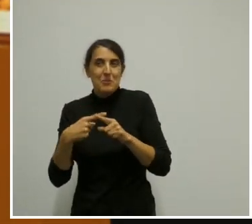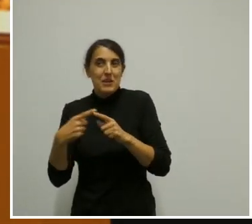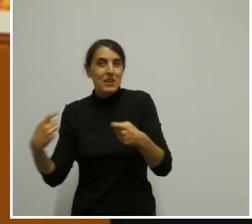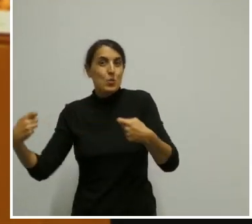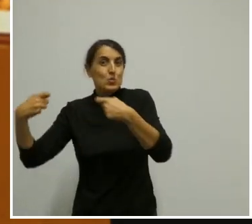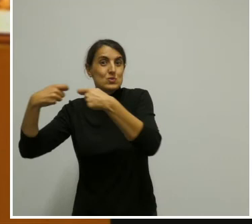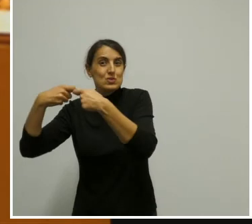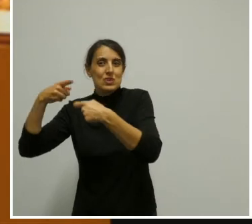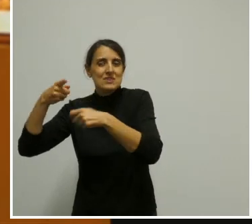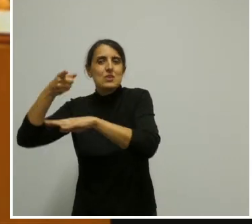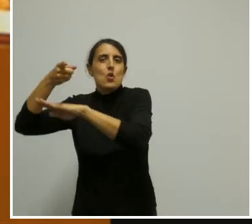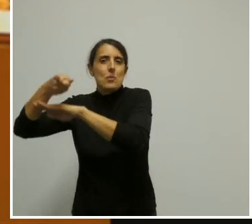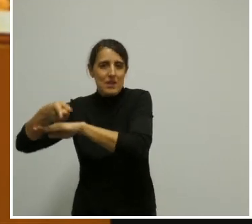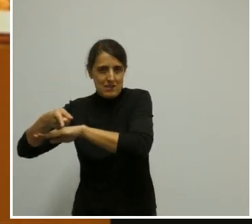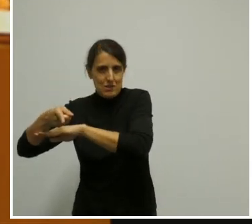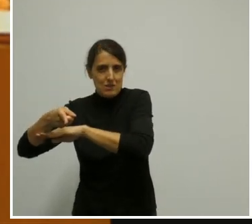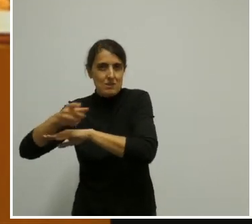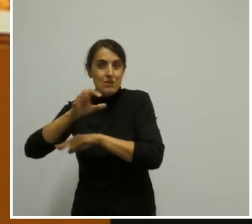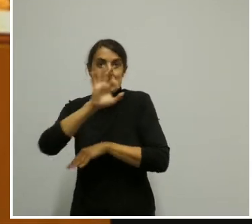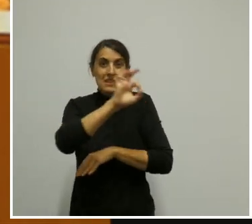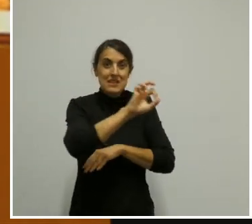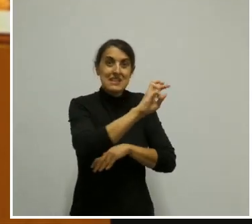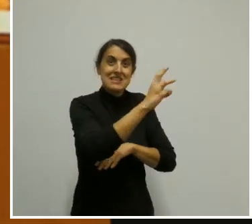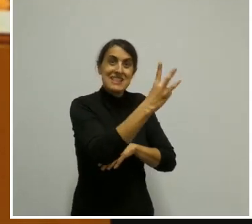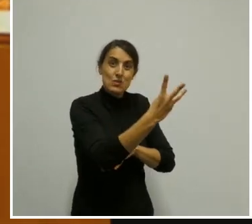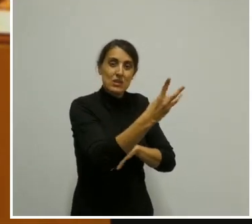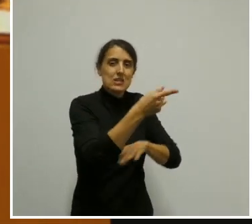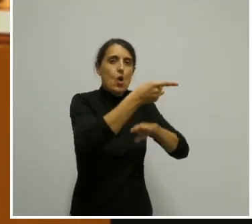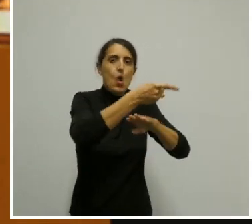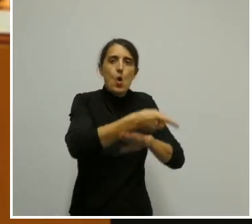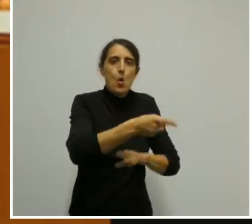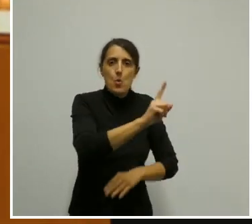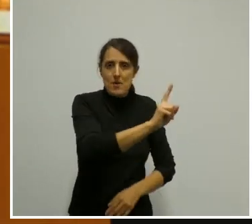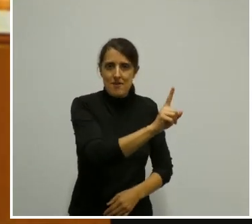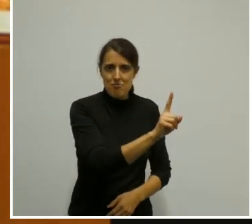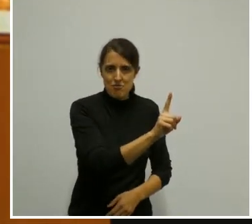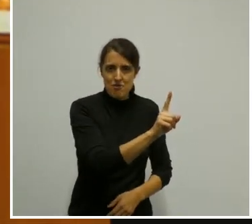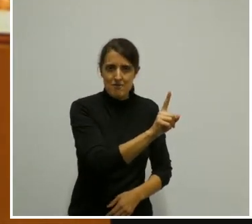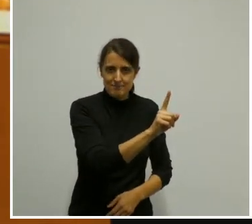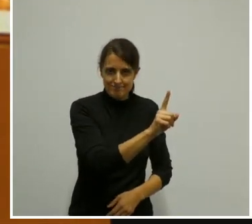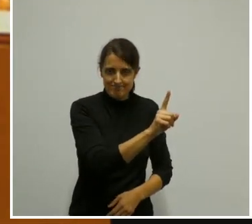obligatori i el 03 entrem en una part que no és obligatori i a més és